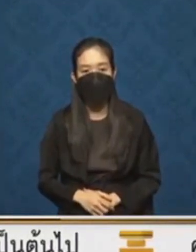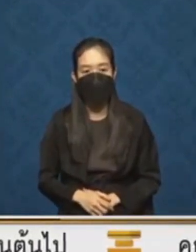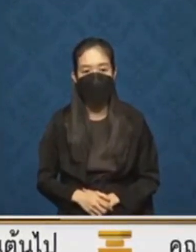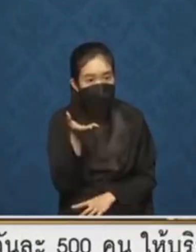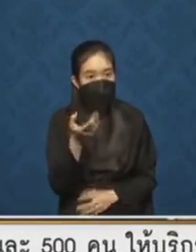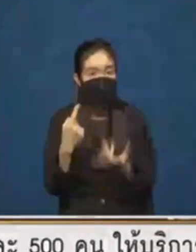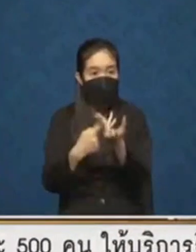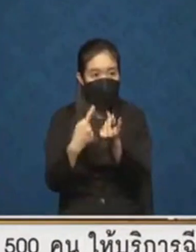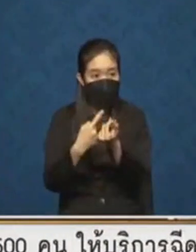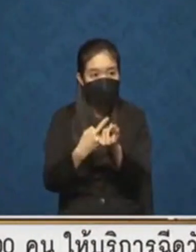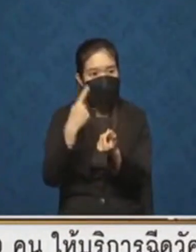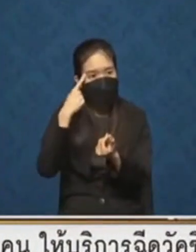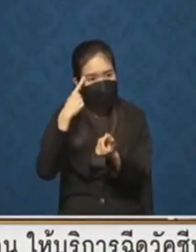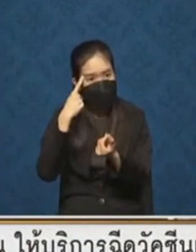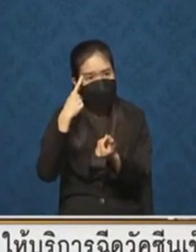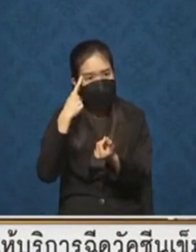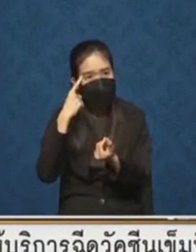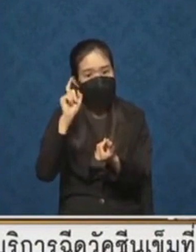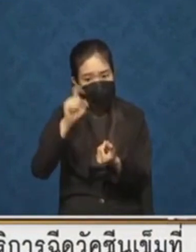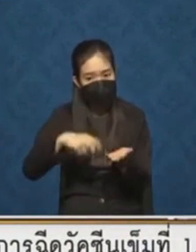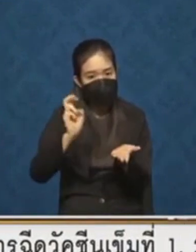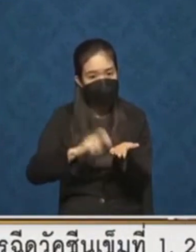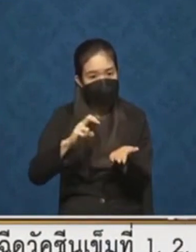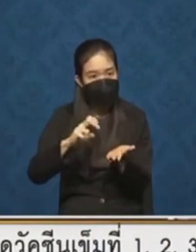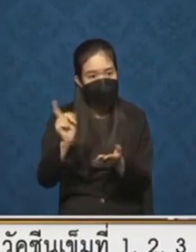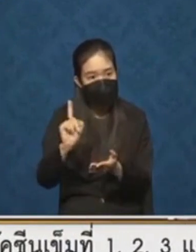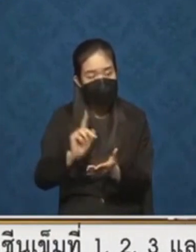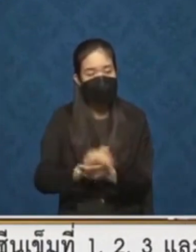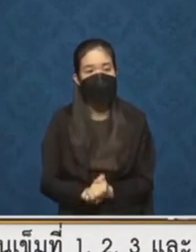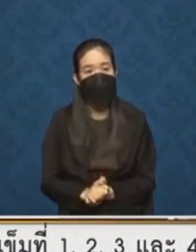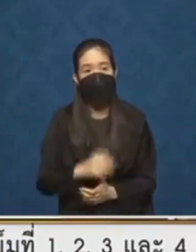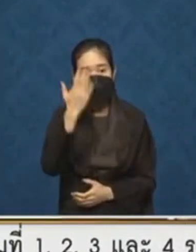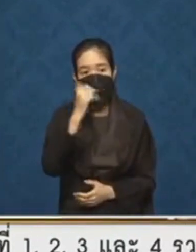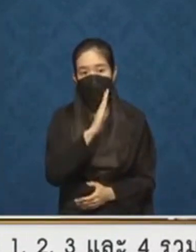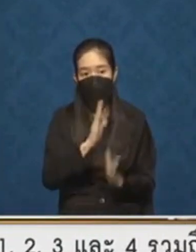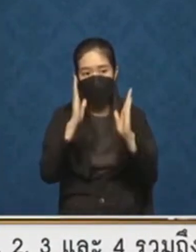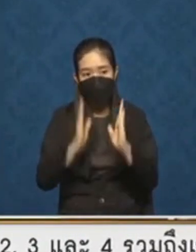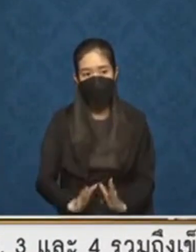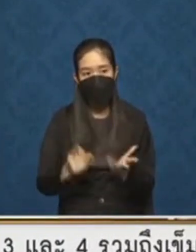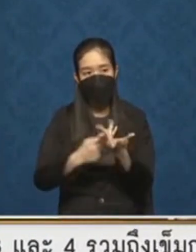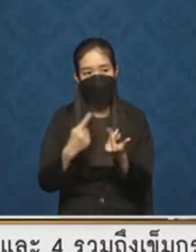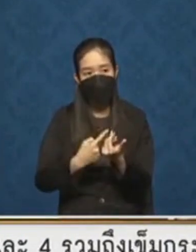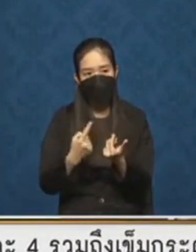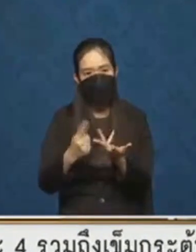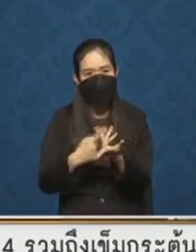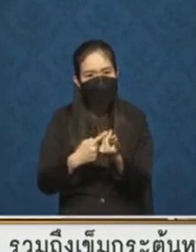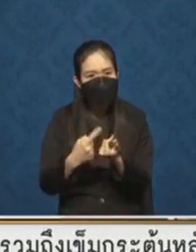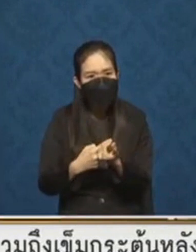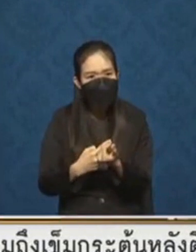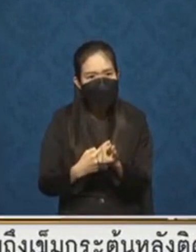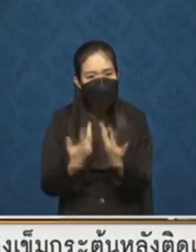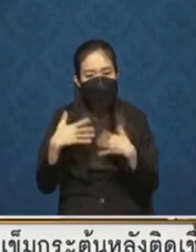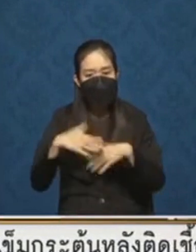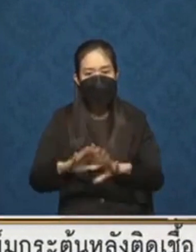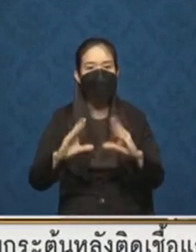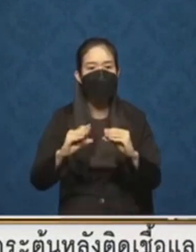วรพักลง ประชารัศในฐานะของประทันวิบรัฐบาลบอกอย่นี้การขอนบองคประชุมถือเป็ยัตติ และการเสนอรนองคปชุมเพาป